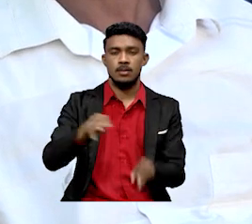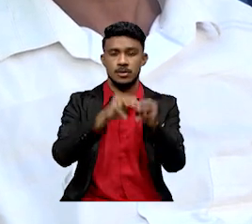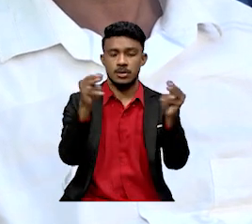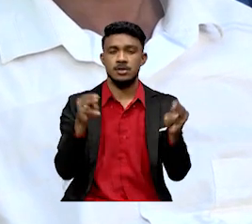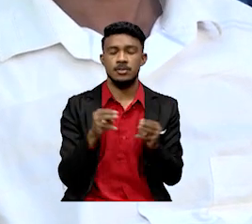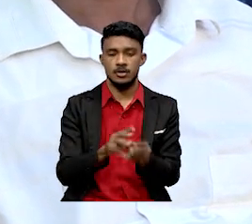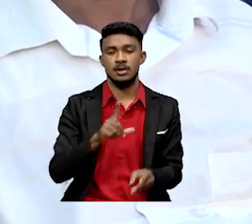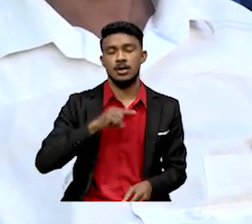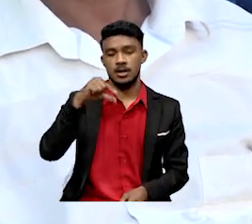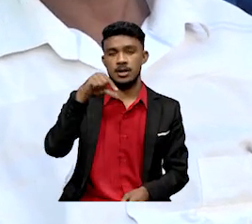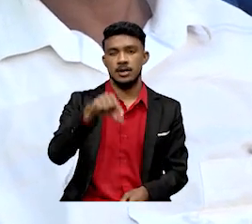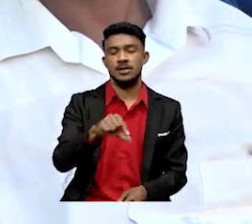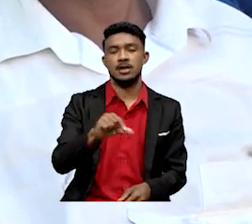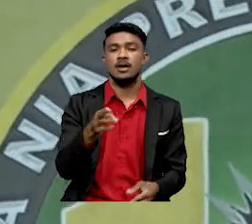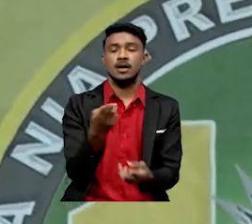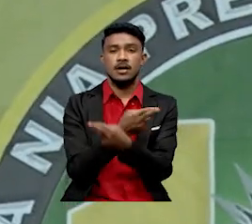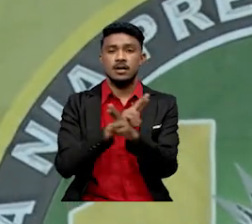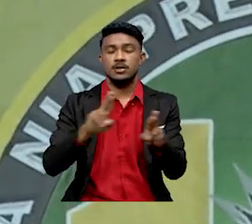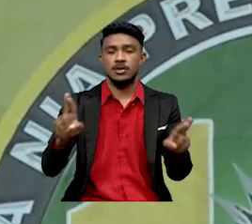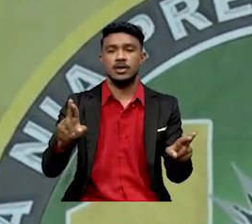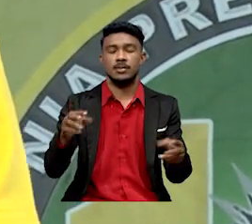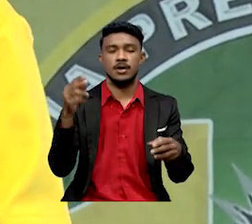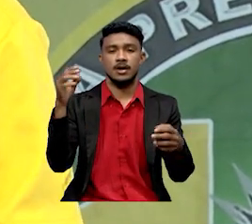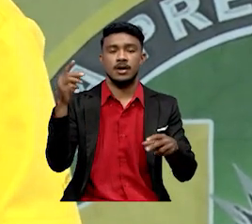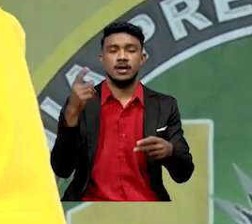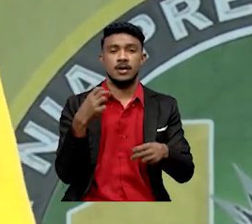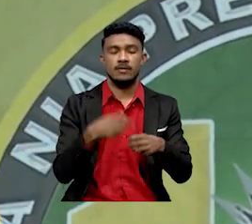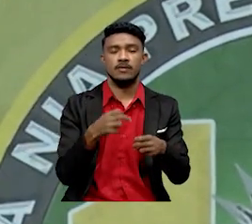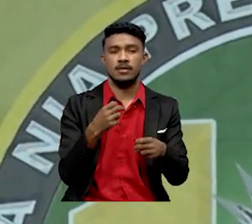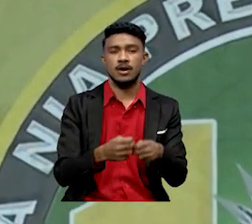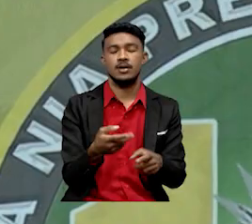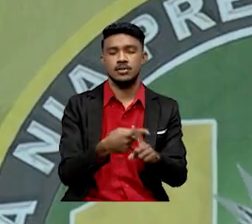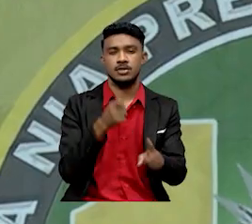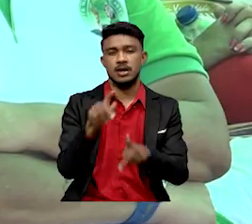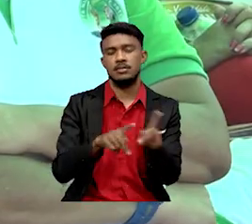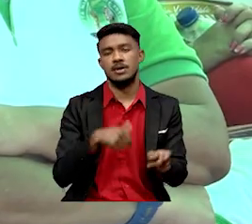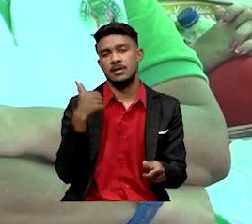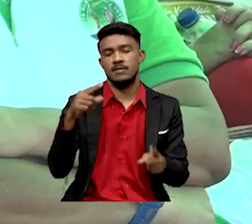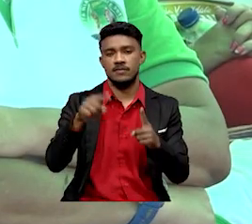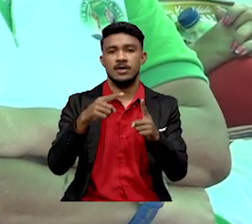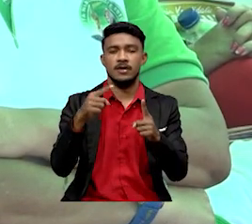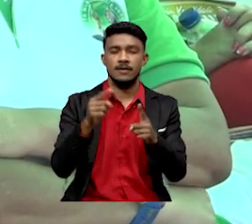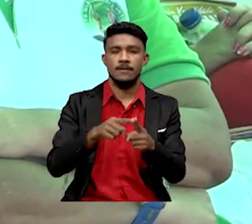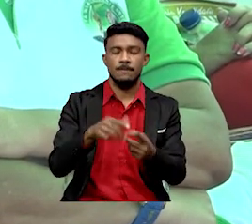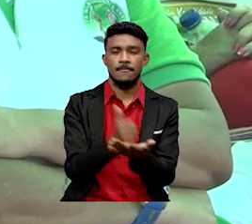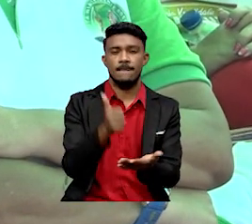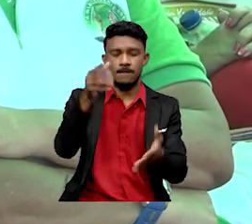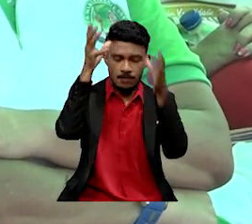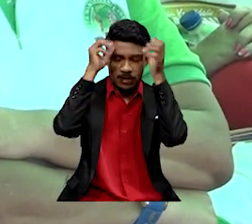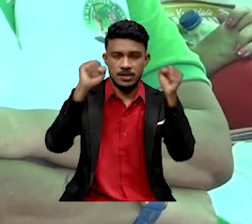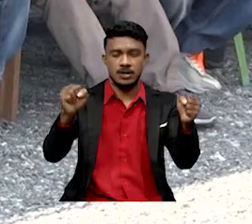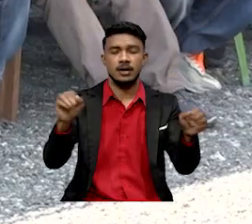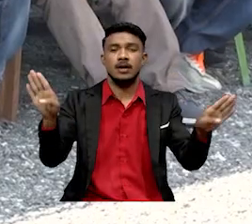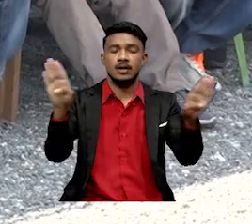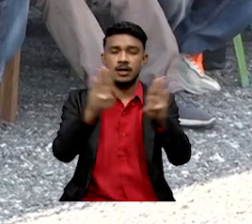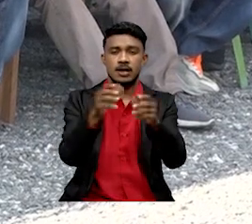ho responde ba preocupasaun balung nebe hato husi ema balung katak Zoramus Orta baing hira elaitu sai Presidente Republika seitaka